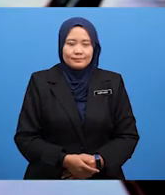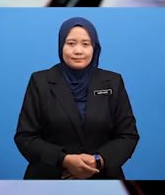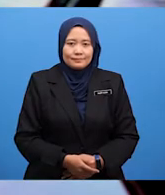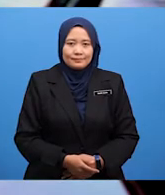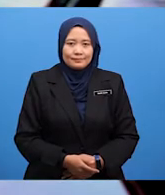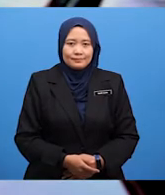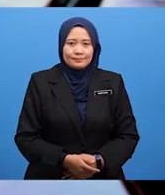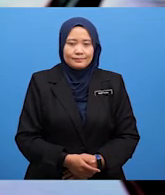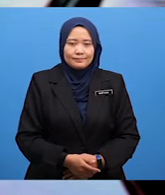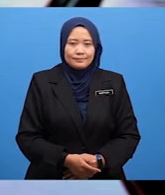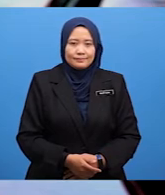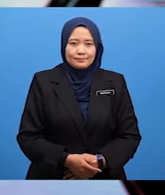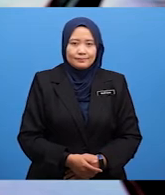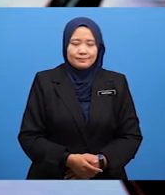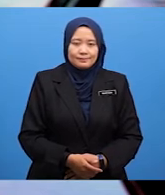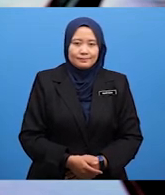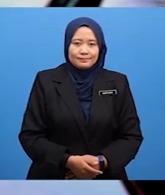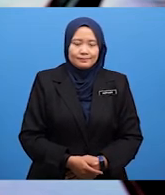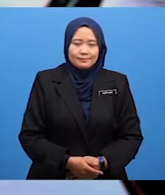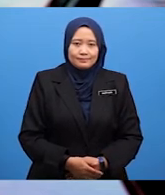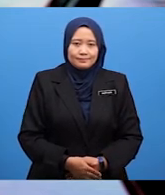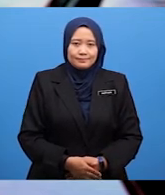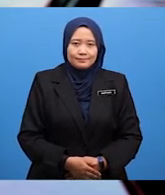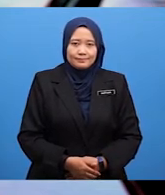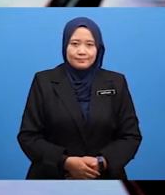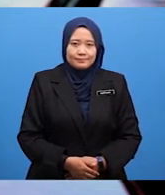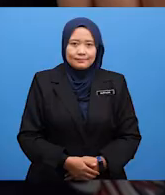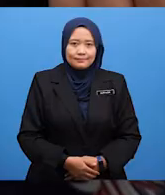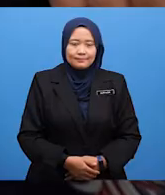Sekarang Noor, cuba ulang apa yang sudah saya lakukan tadi.